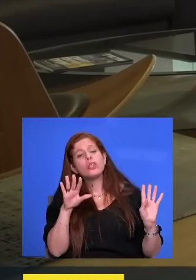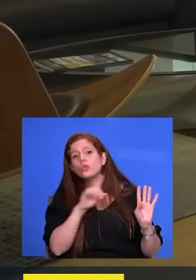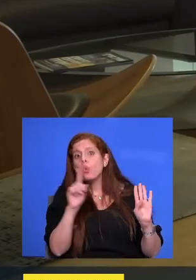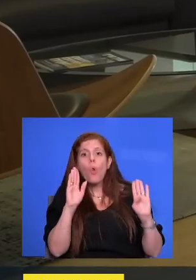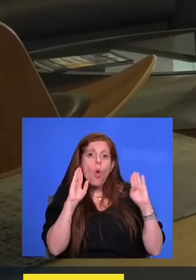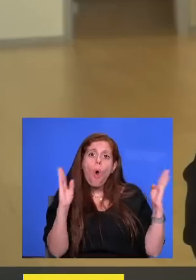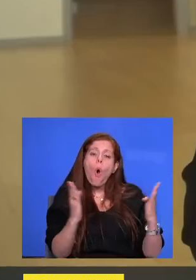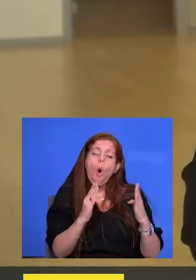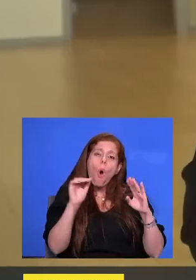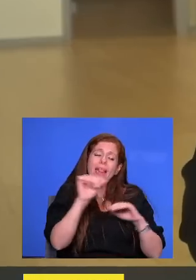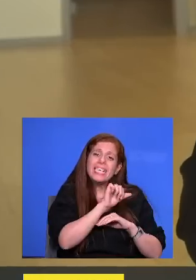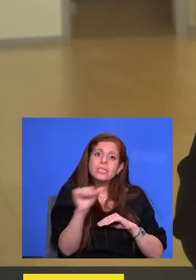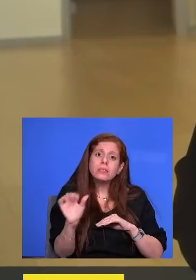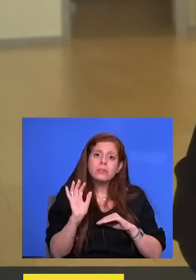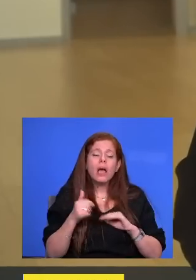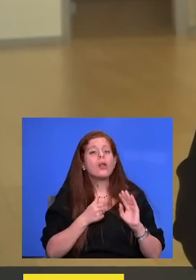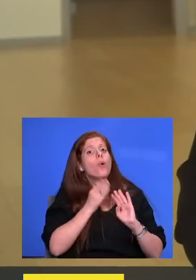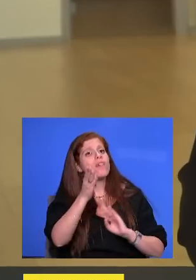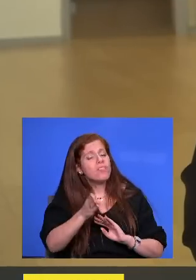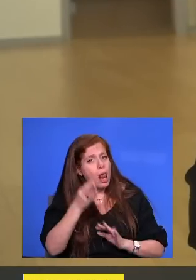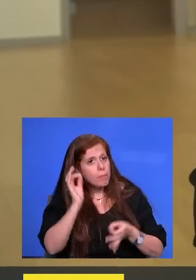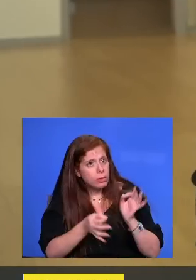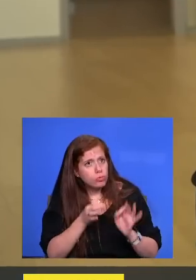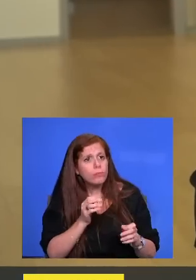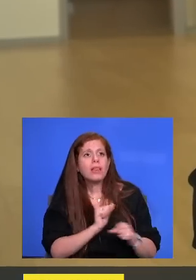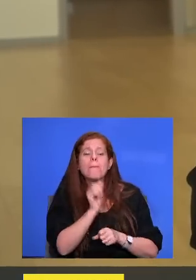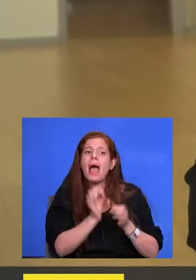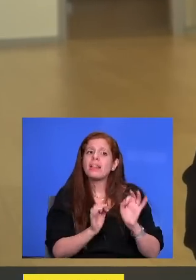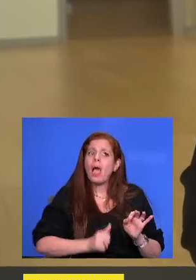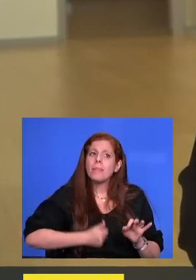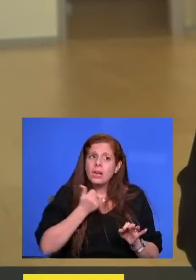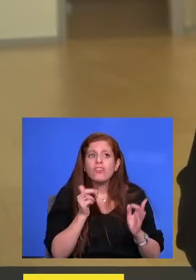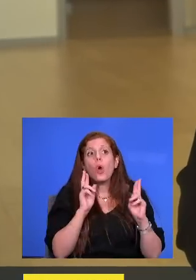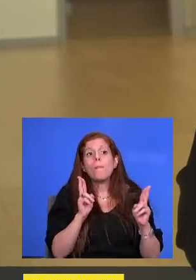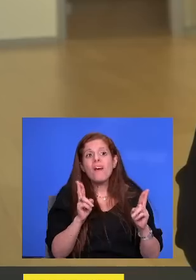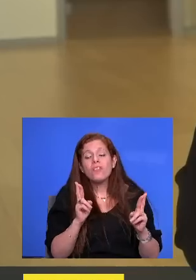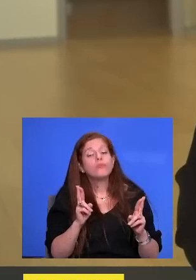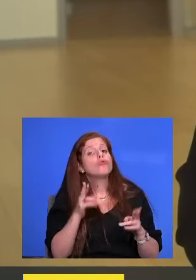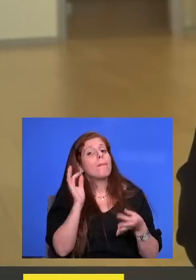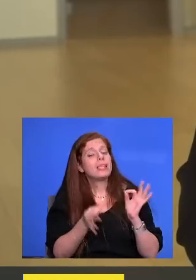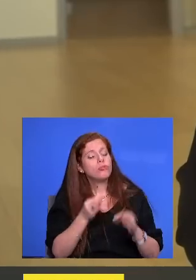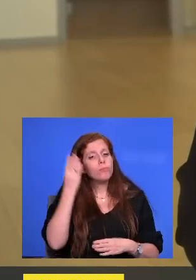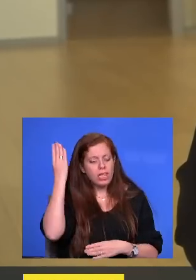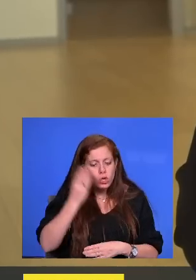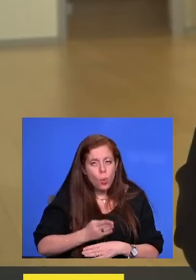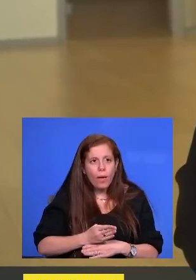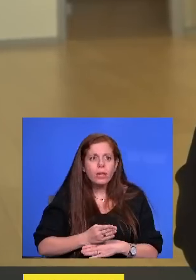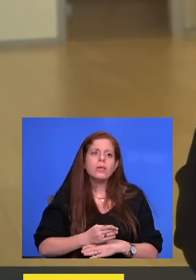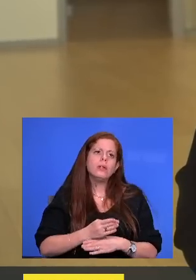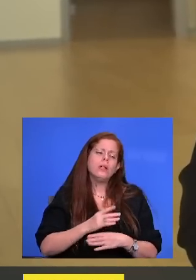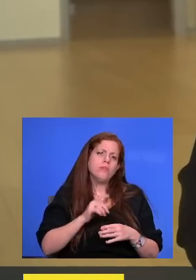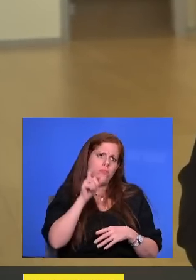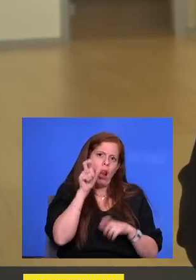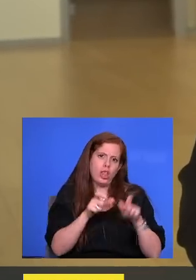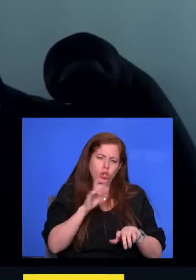אוטיסט. אנחנו נפנה לבית המשפט בעתירה מנהלית. אנחנו מקווים מאוד שבית המשפט יורה לגורמים